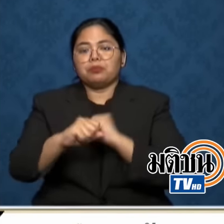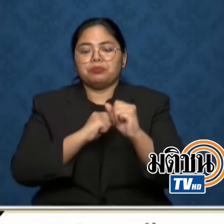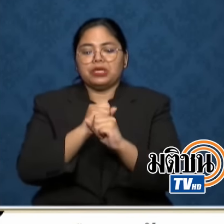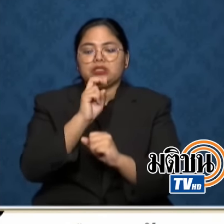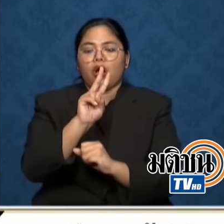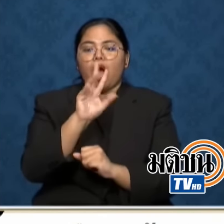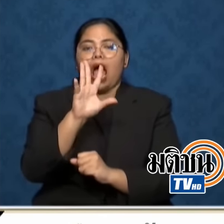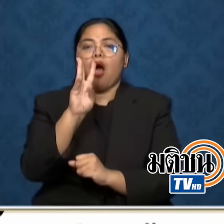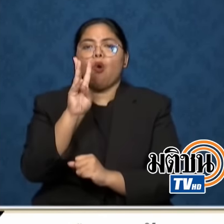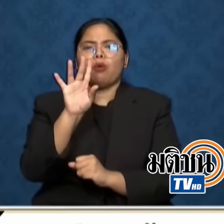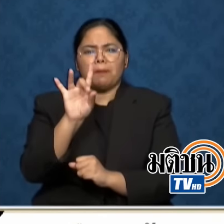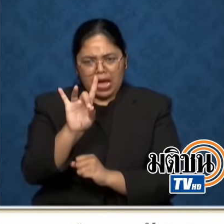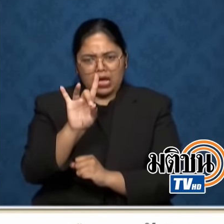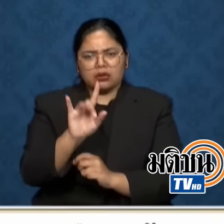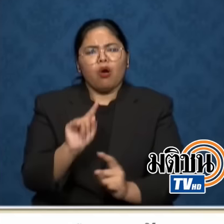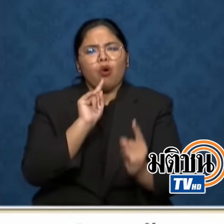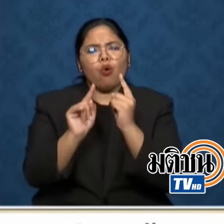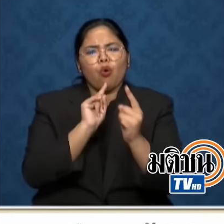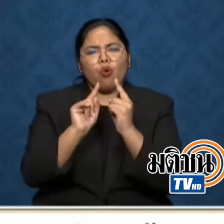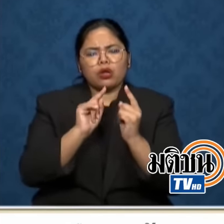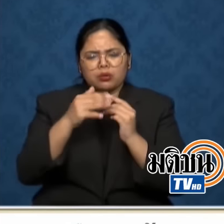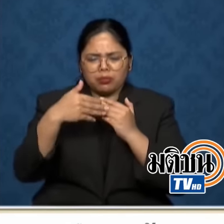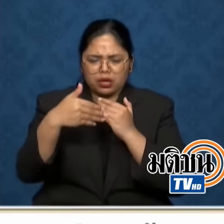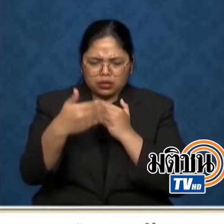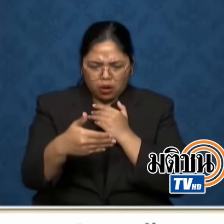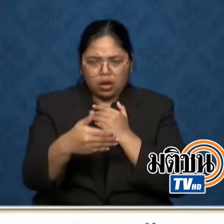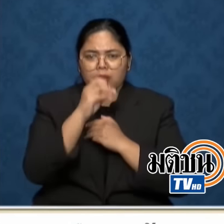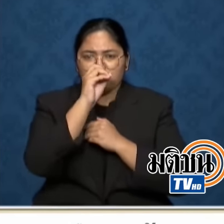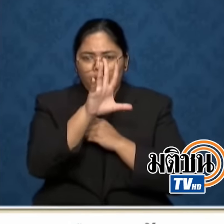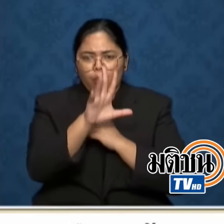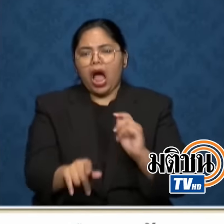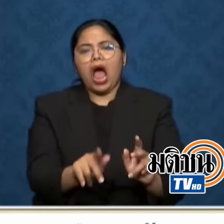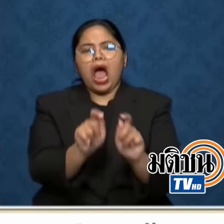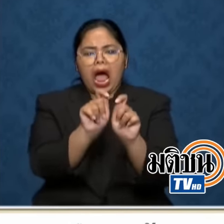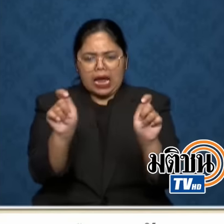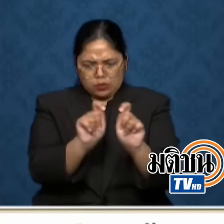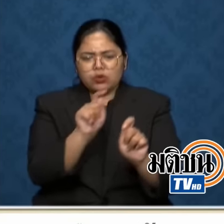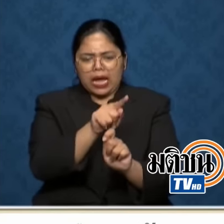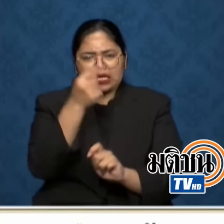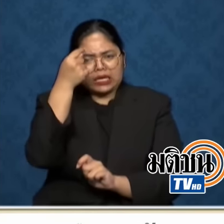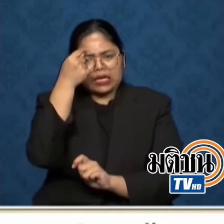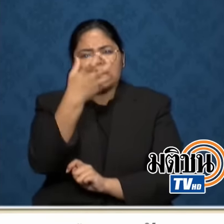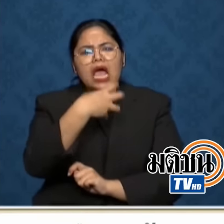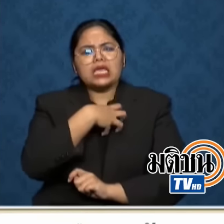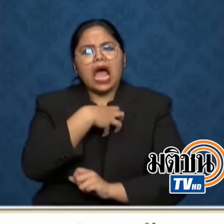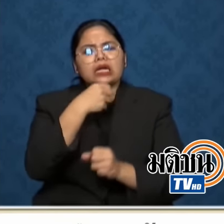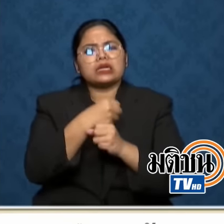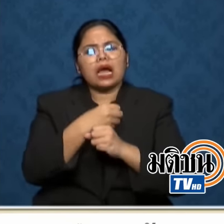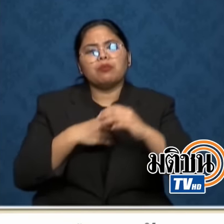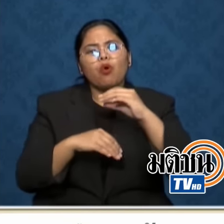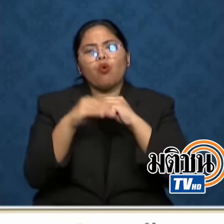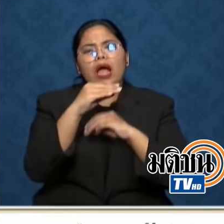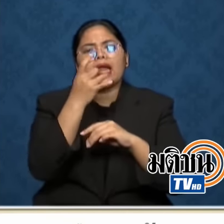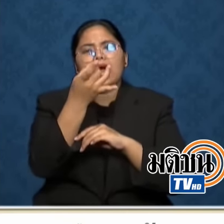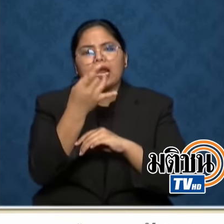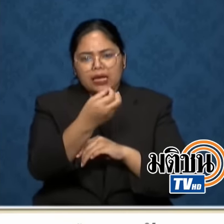ก็จะชงกันมาเรื่อยๆครับบอกว่าให้คณะอนุเนี่ยไปคิดมานะว่าคุณอยากทำอะไรอยากทำอะไรโครงการอะไรไปคิดกันมาเนาะ